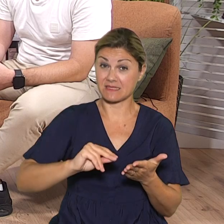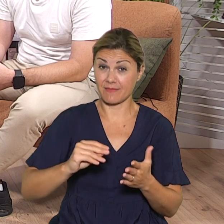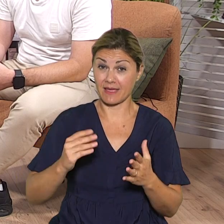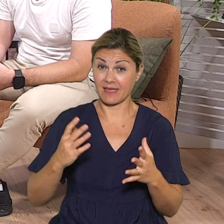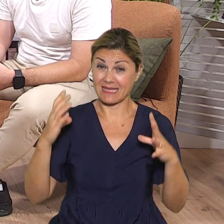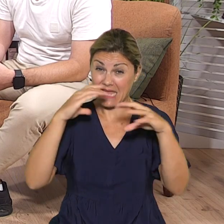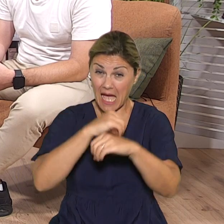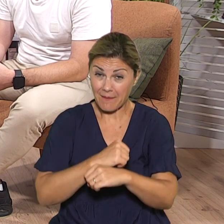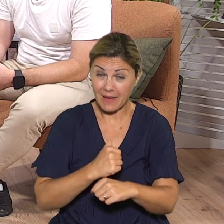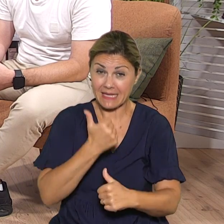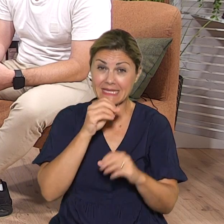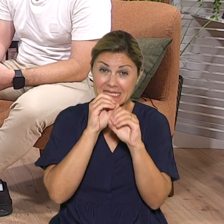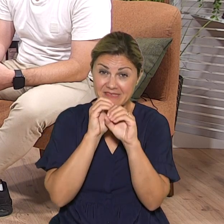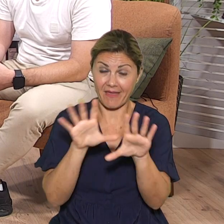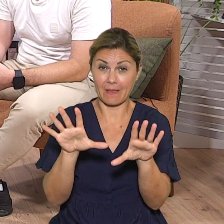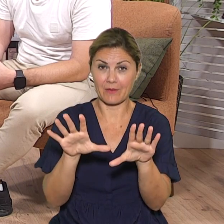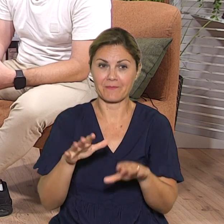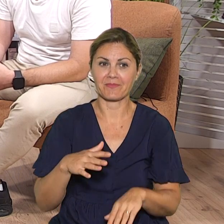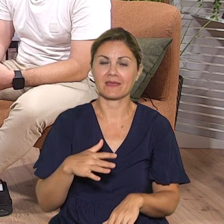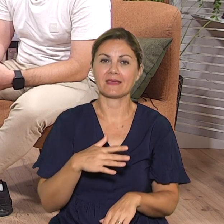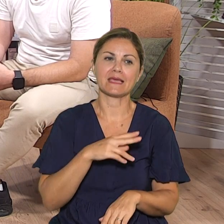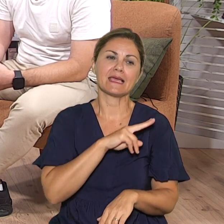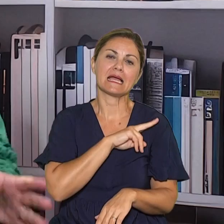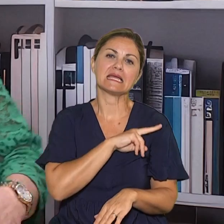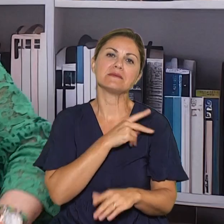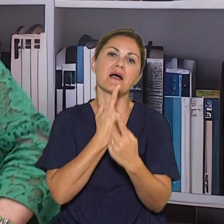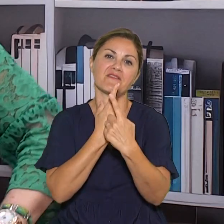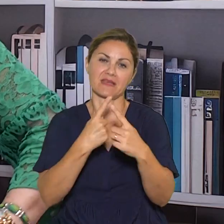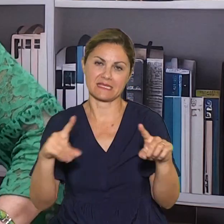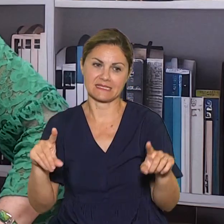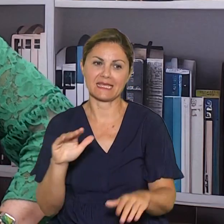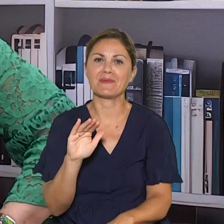Neke jesu, neke nisu. Ima i dječjih, ima i šaljivih, i ima